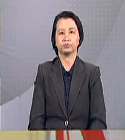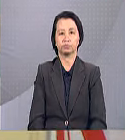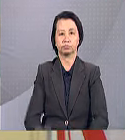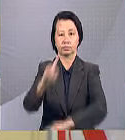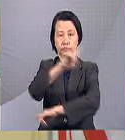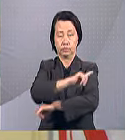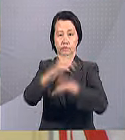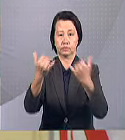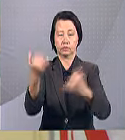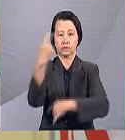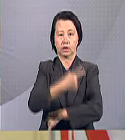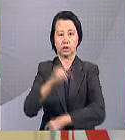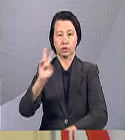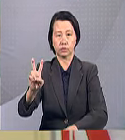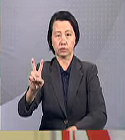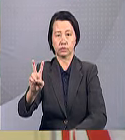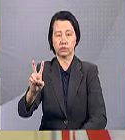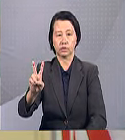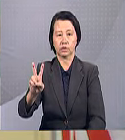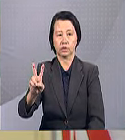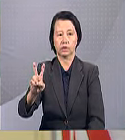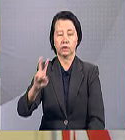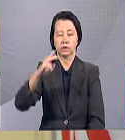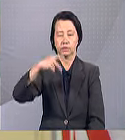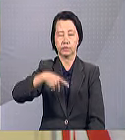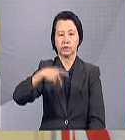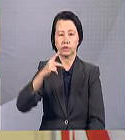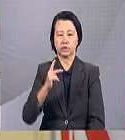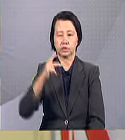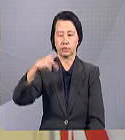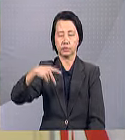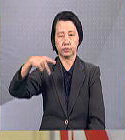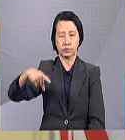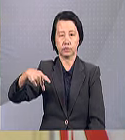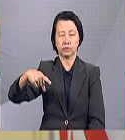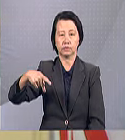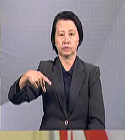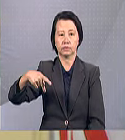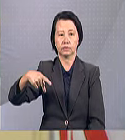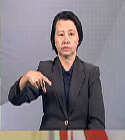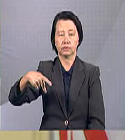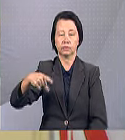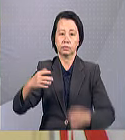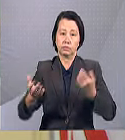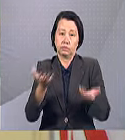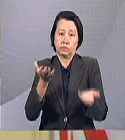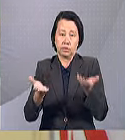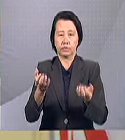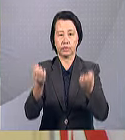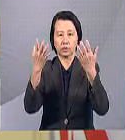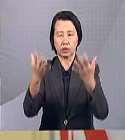Hari ini adalah hari kedua bagi Perintah Kawalan Pergerakan Pemulihan PKPP. Mungkin ramai